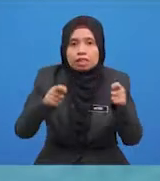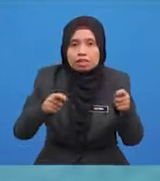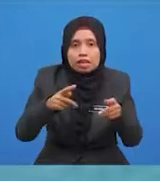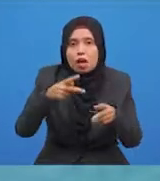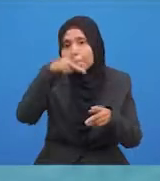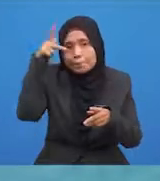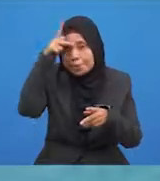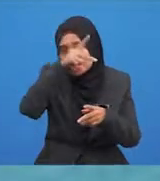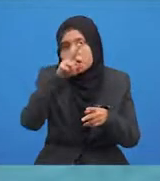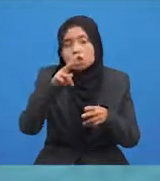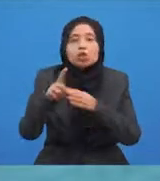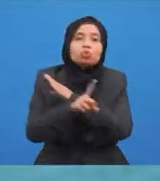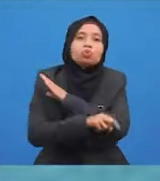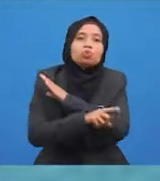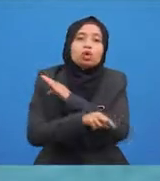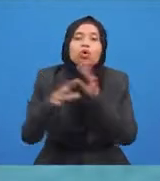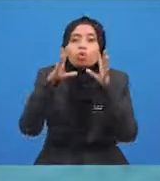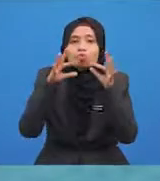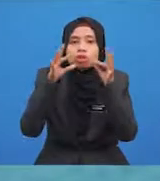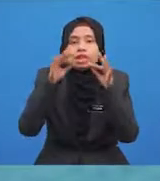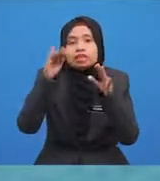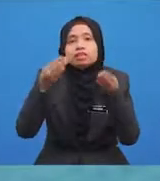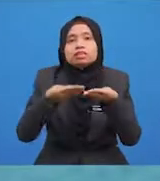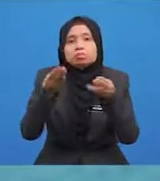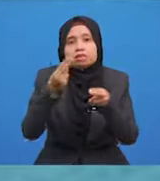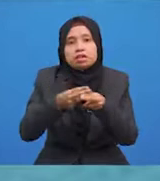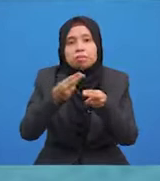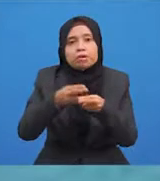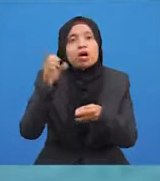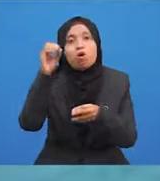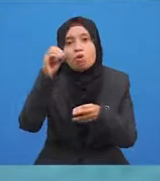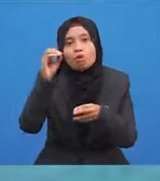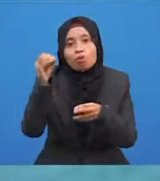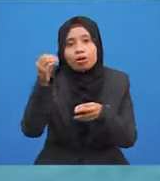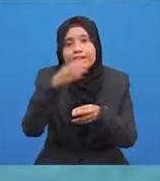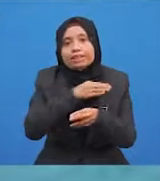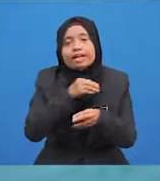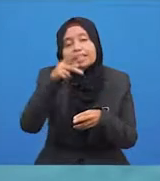memelihara 2 ekor kucing yang diberi nama Oren dan Kelabu.